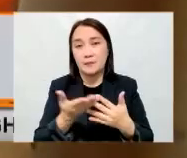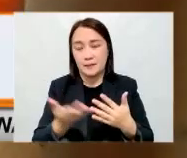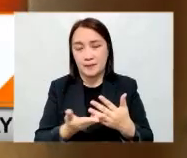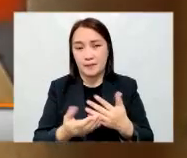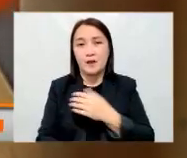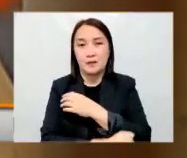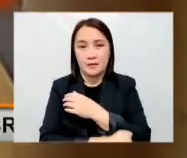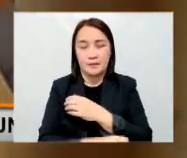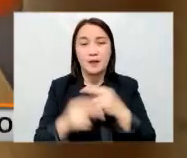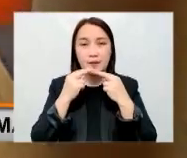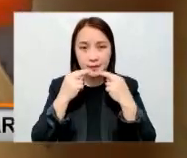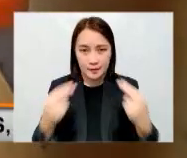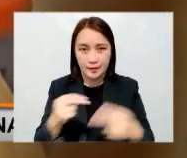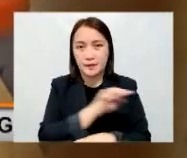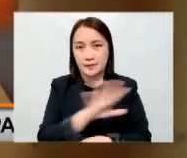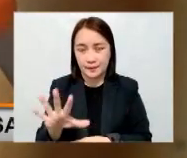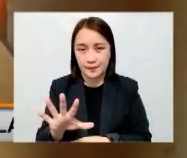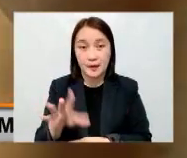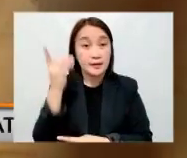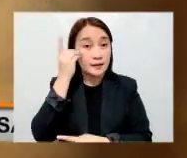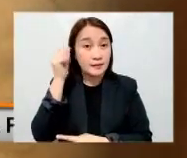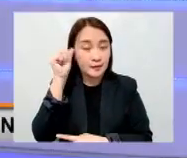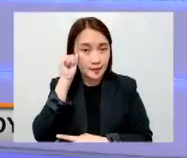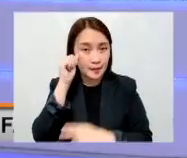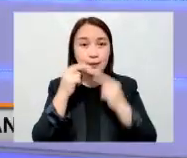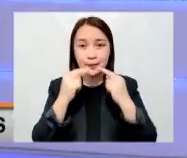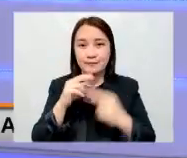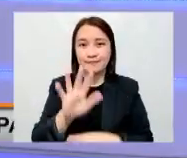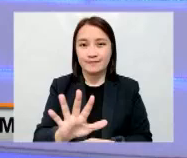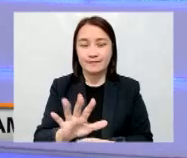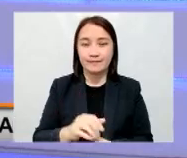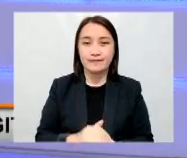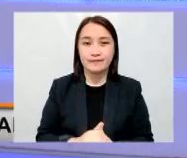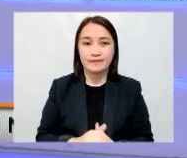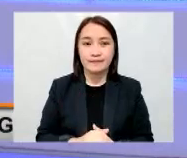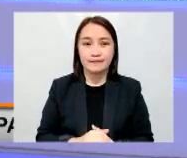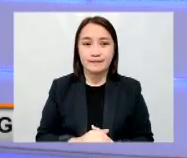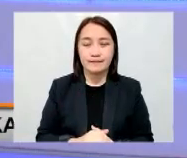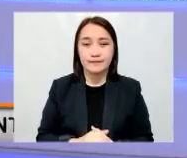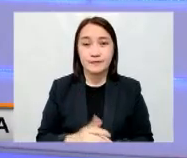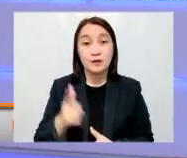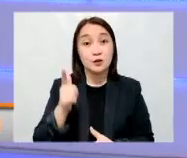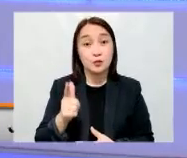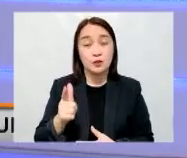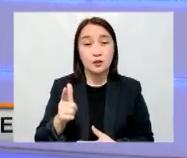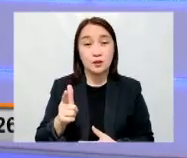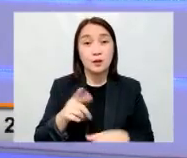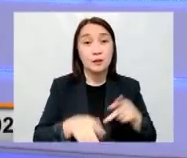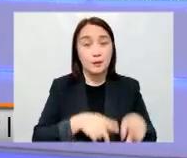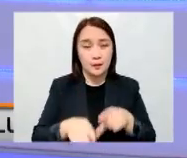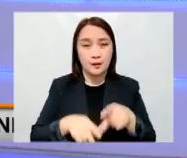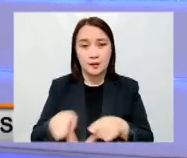Nagbabalita mula sa frontline, Dave Abuel, News 5. Higit 20 residente at empleyado ang apektado